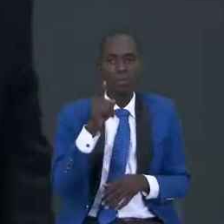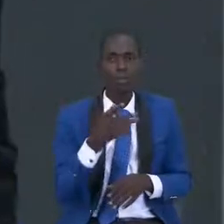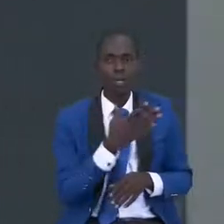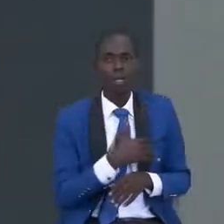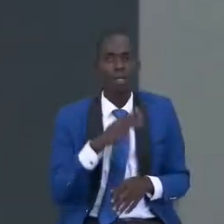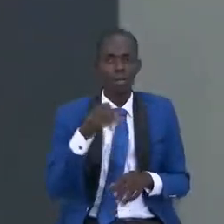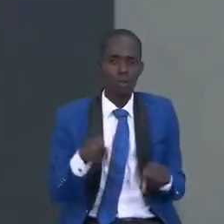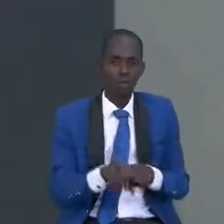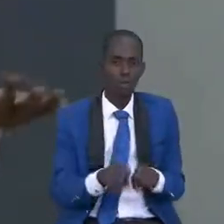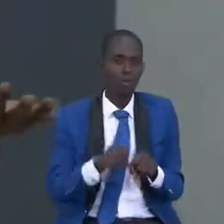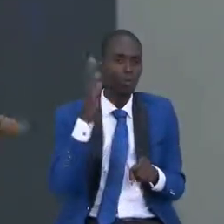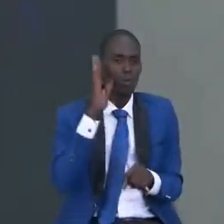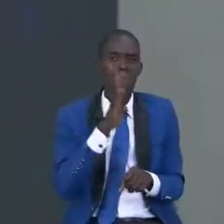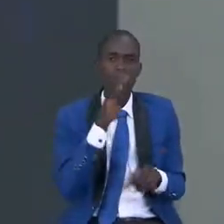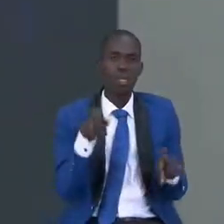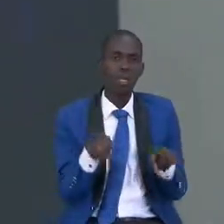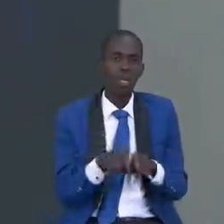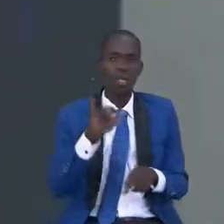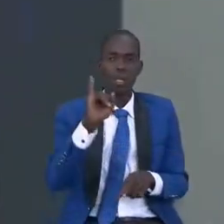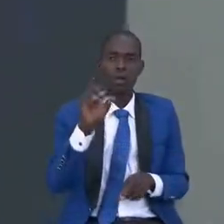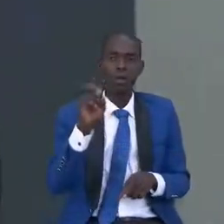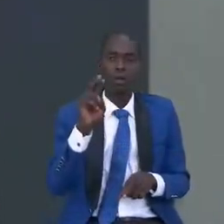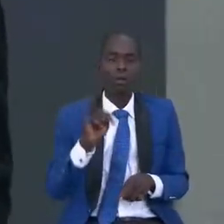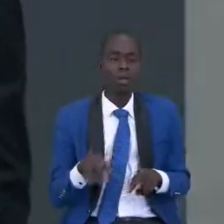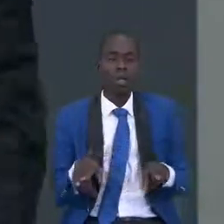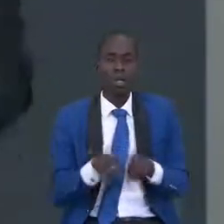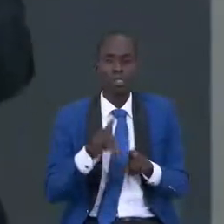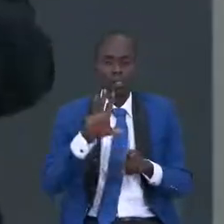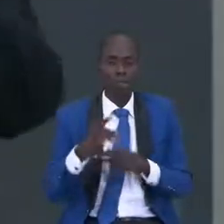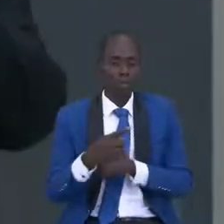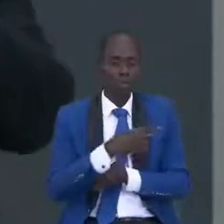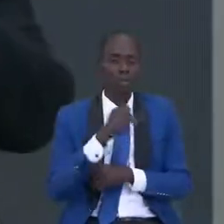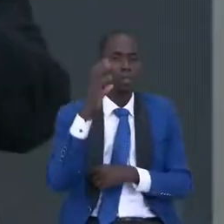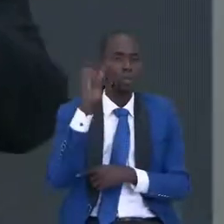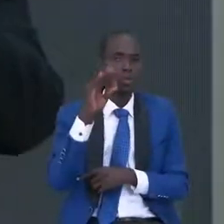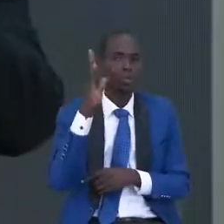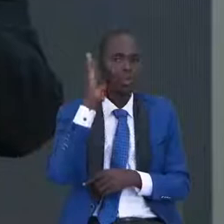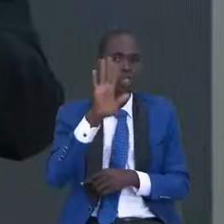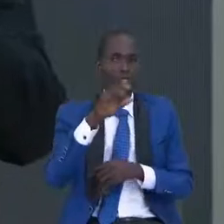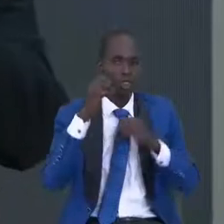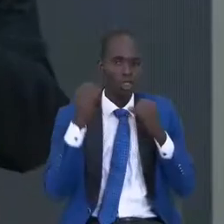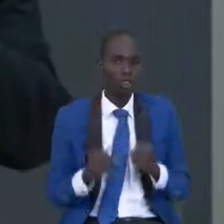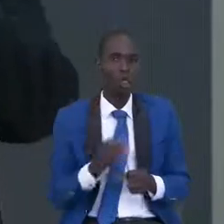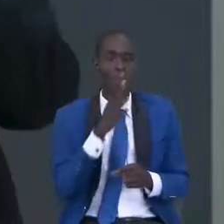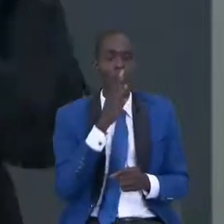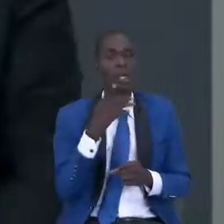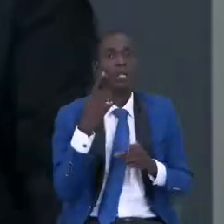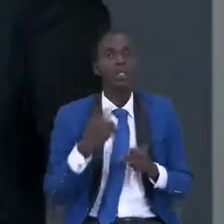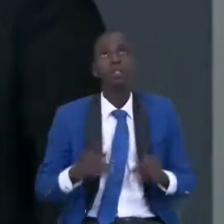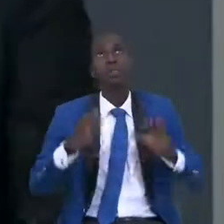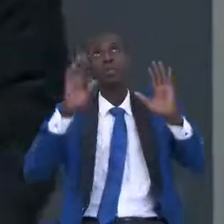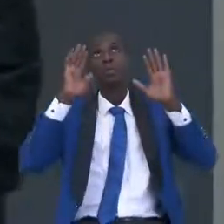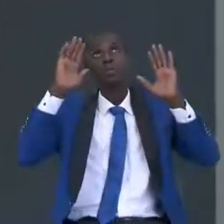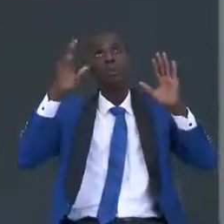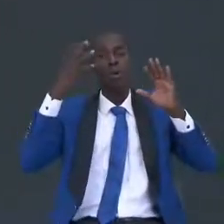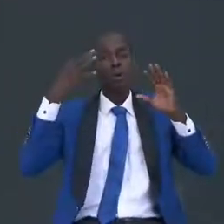seront des reins. Et autant tes jours, autant tes forces, les prodiges, le prodige de la fermeté